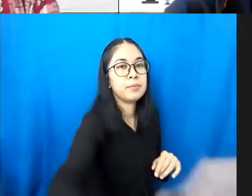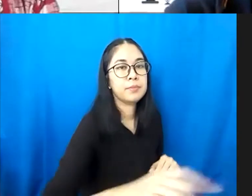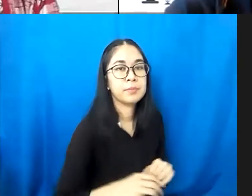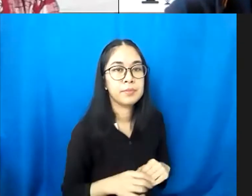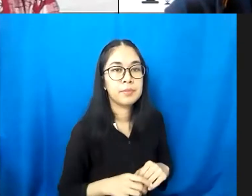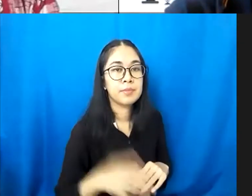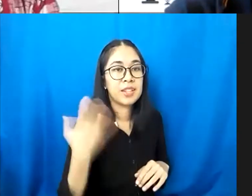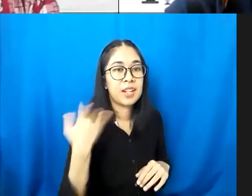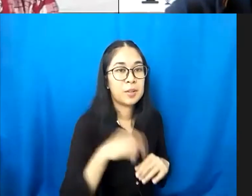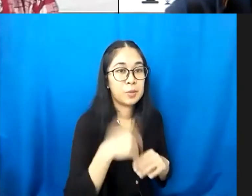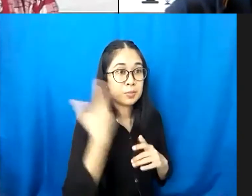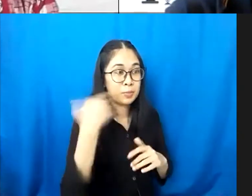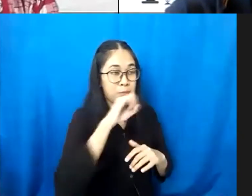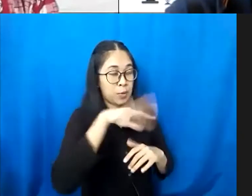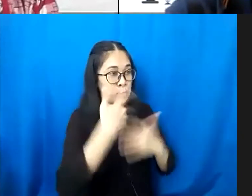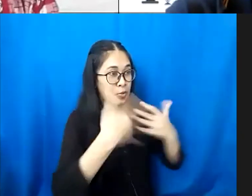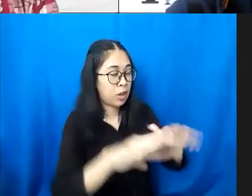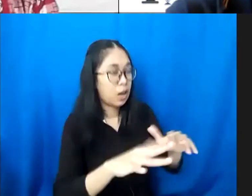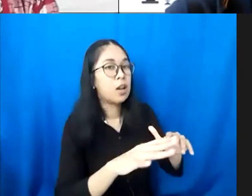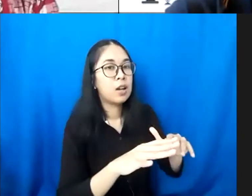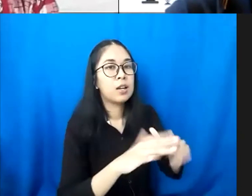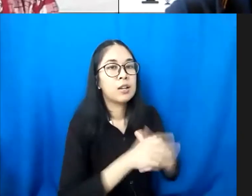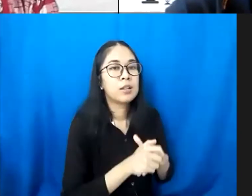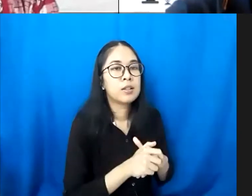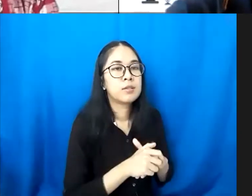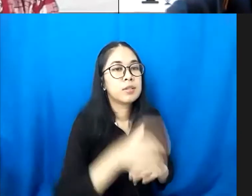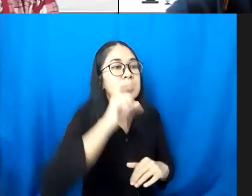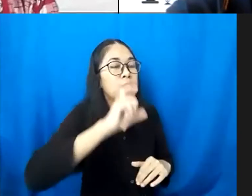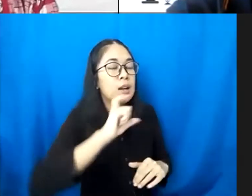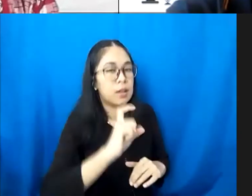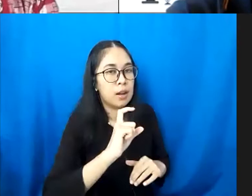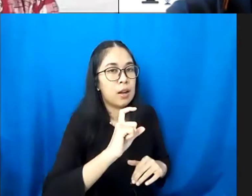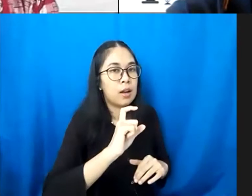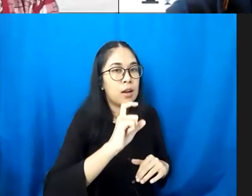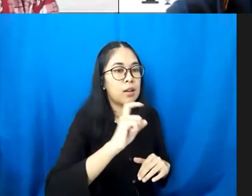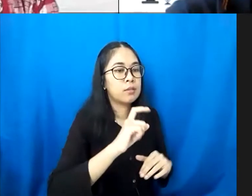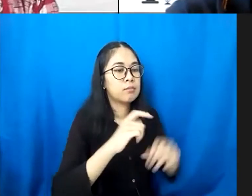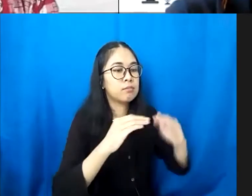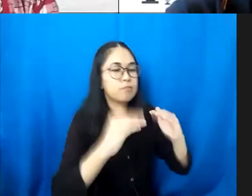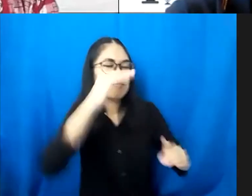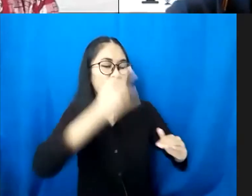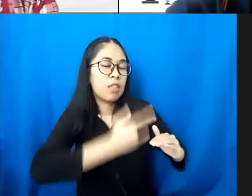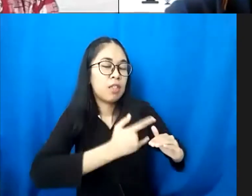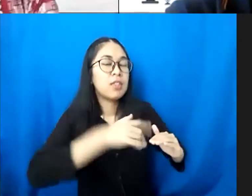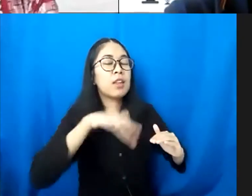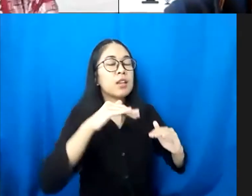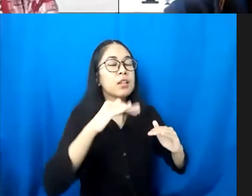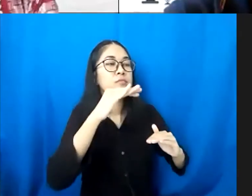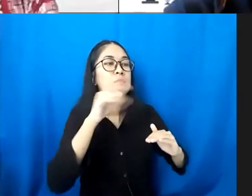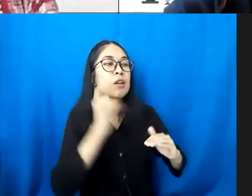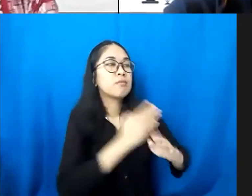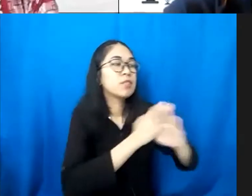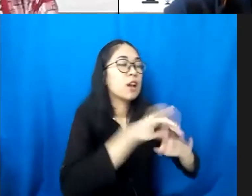Prof. Fazli juga sudah menyebutkan bahwa salah satu cara untuk mencegah stunting itu atau mengatasi stunting ada di pola asuh